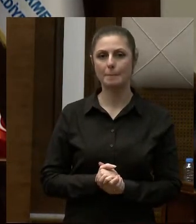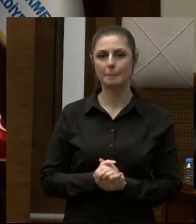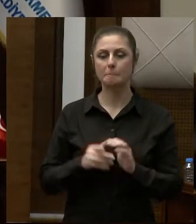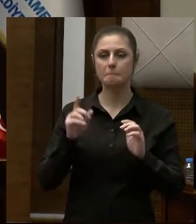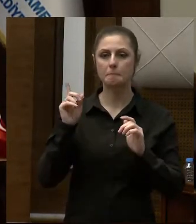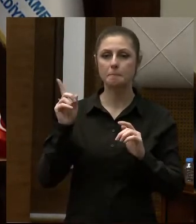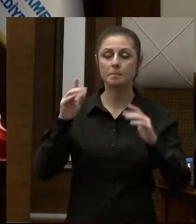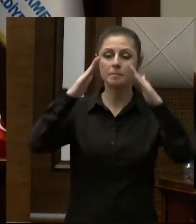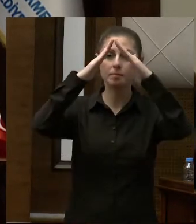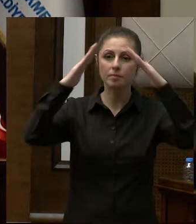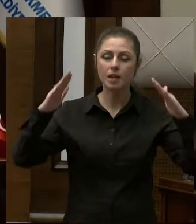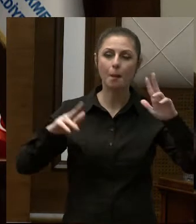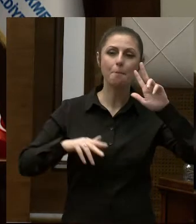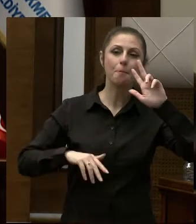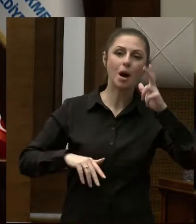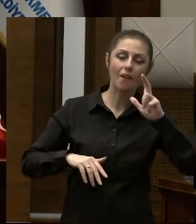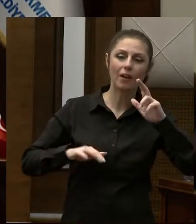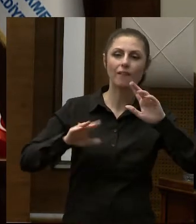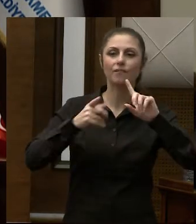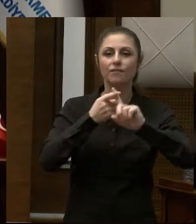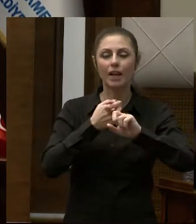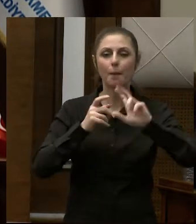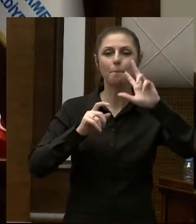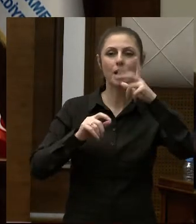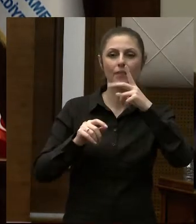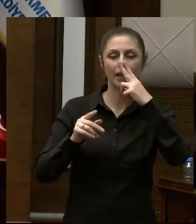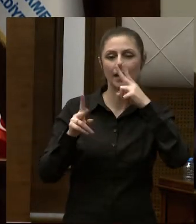çatıların mavi ve mavinin renginde olma şartını getiriyoruz.